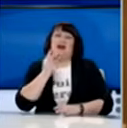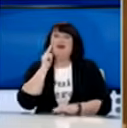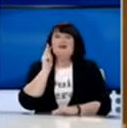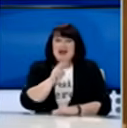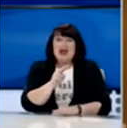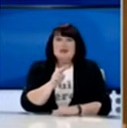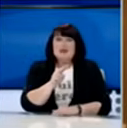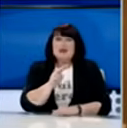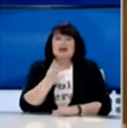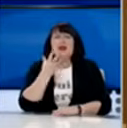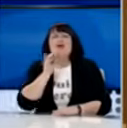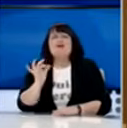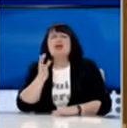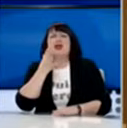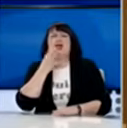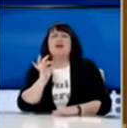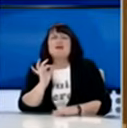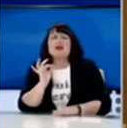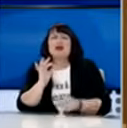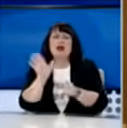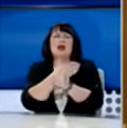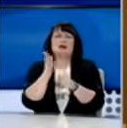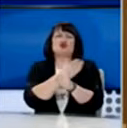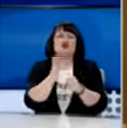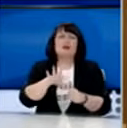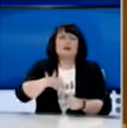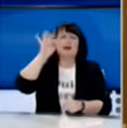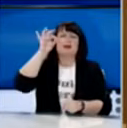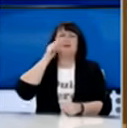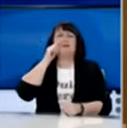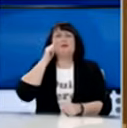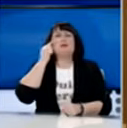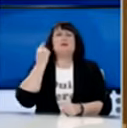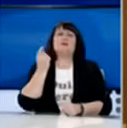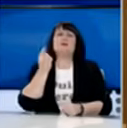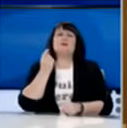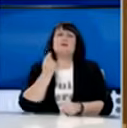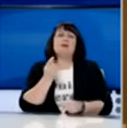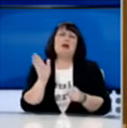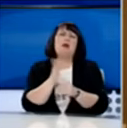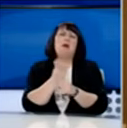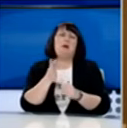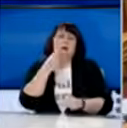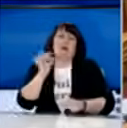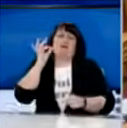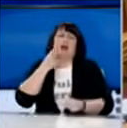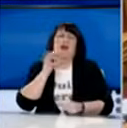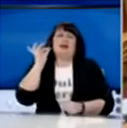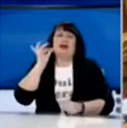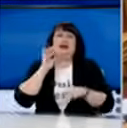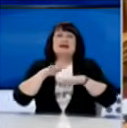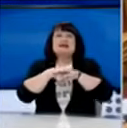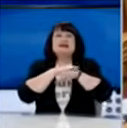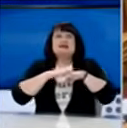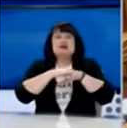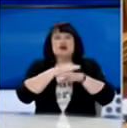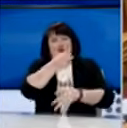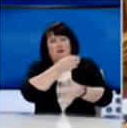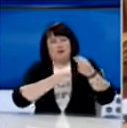λοιπόν ευκαιρίες σε κάθε καταστροφή, το καταθέτω στα πρακτικά. Οι συγγνώμες